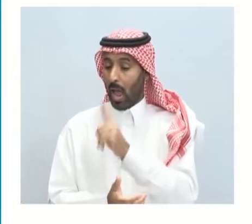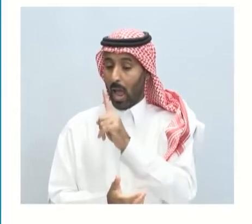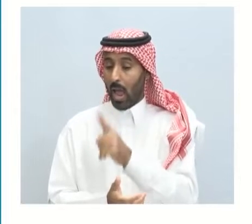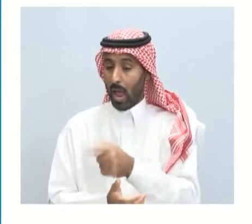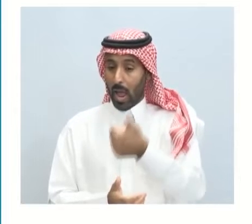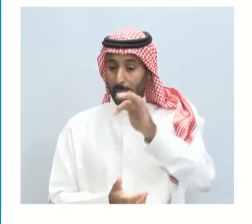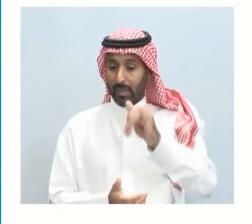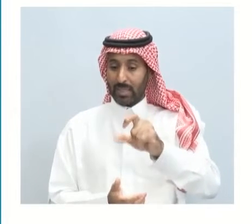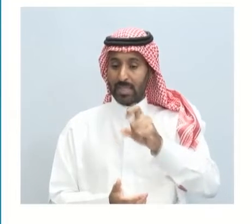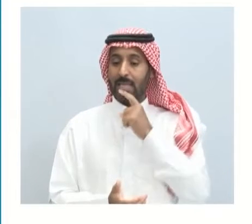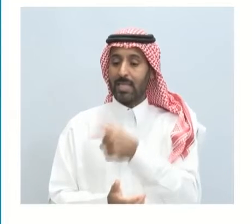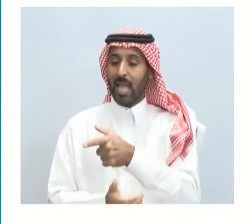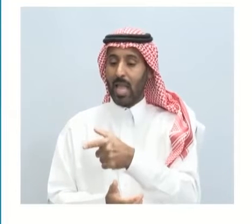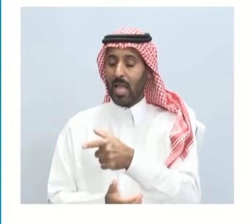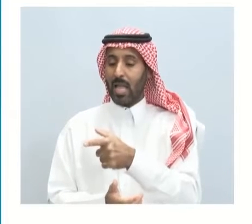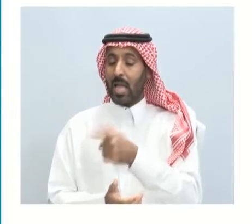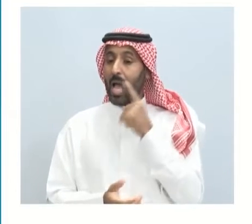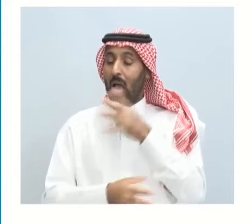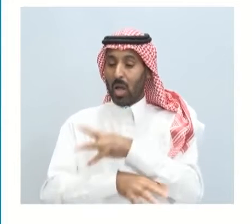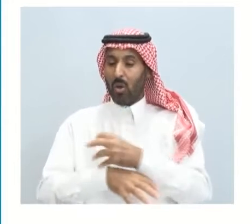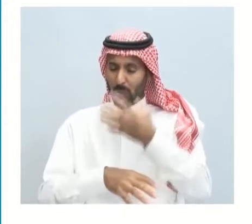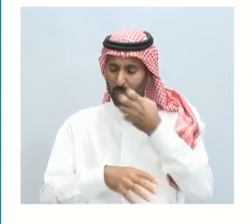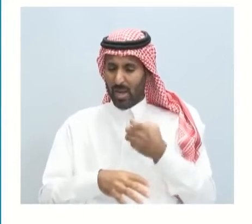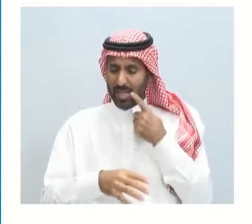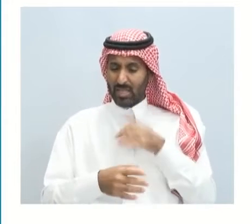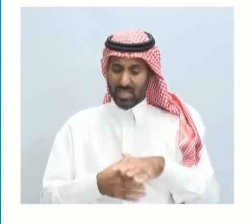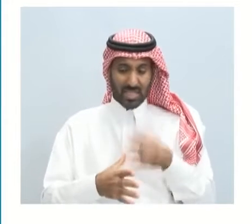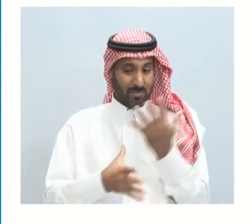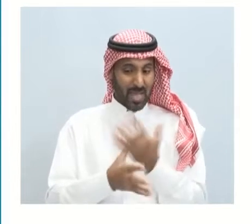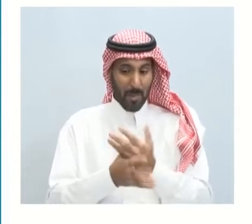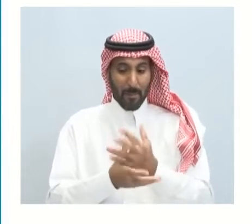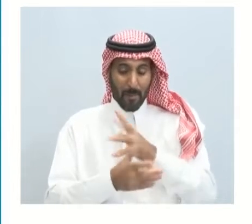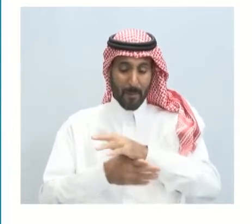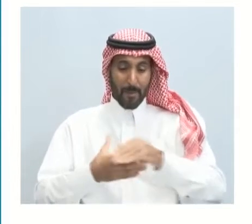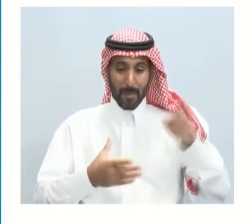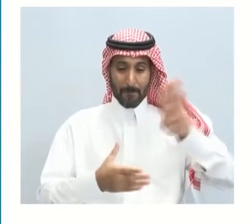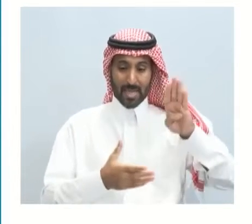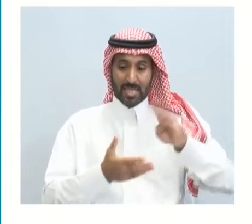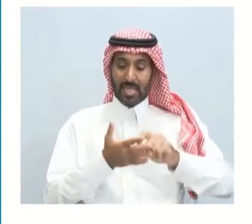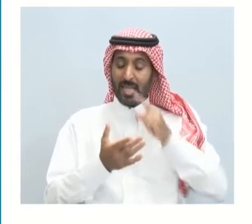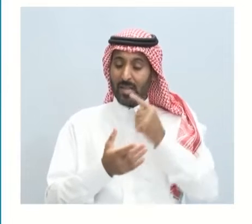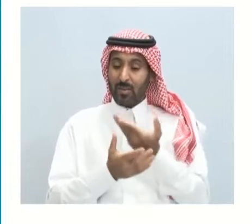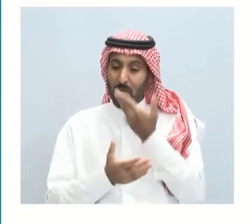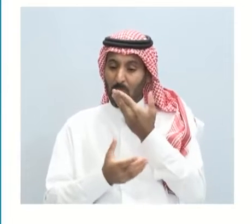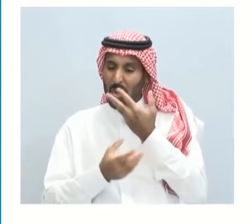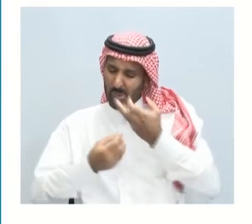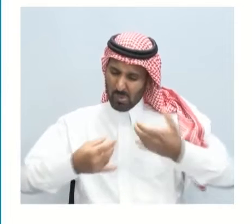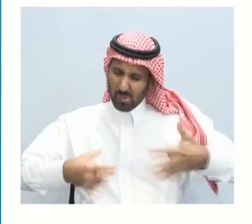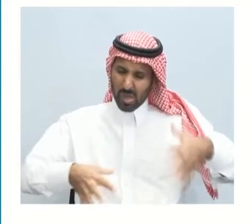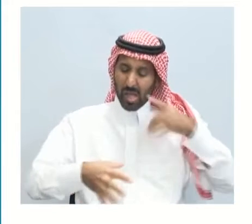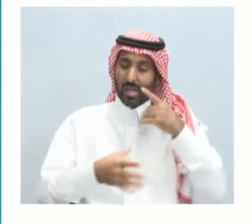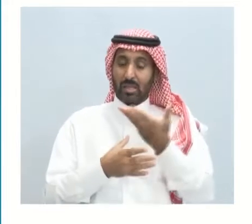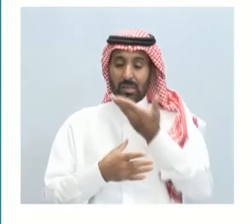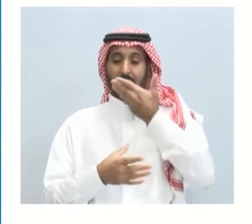الكيرا مرض ت تسببه بكتيريا وتوجد في الماء الملوث يصاب به